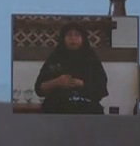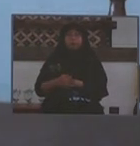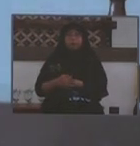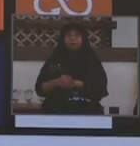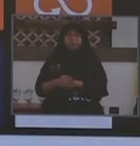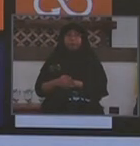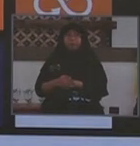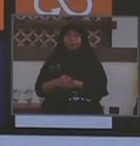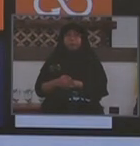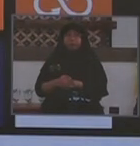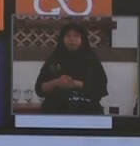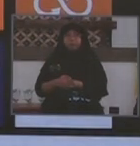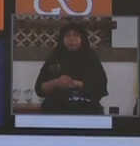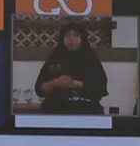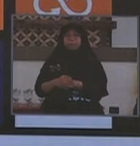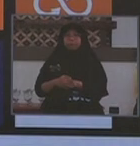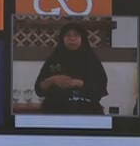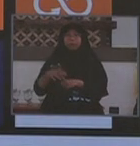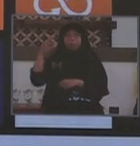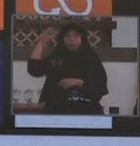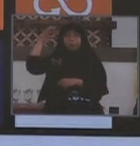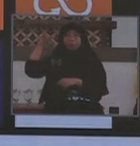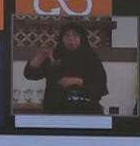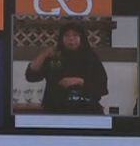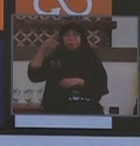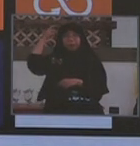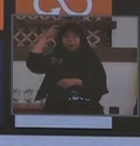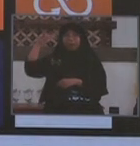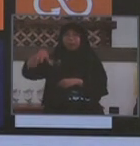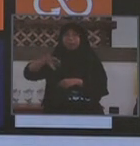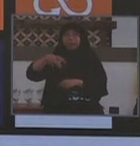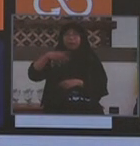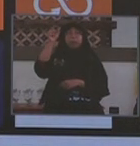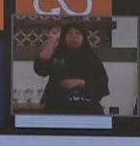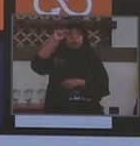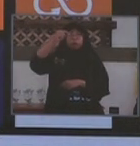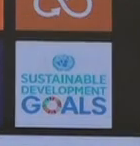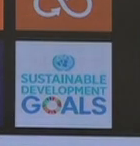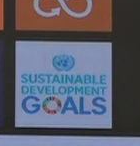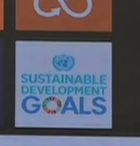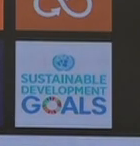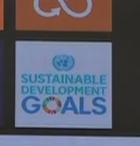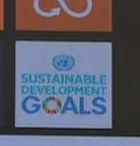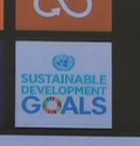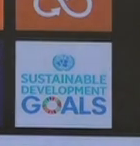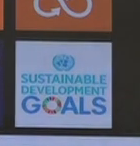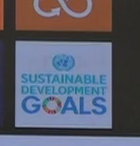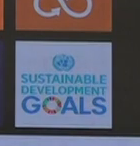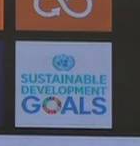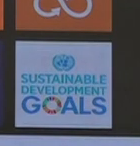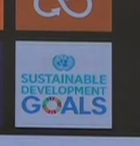nih Mumpung ada Parah kepala daerahnya atau mewakili Setuju enggak kalau setiap opd